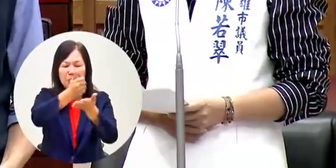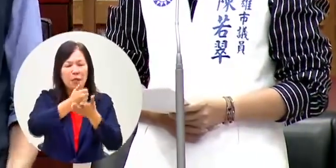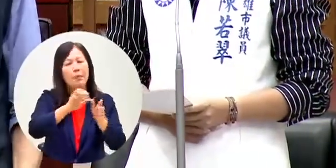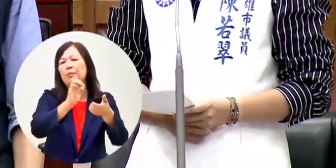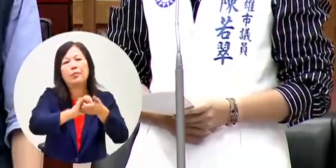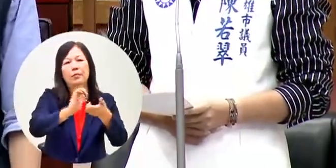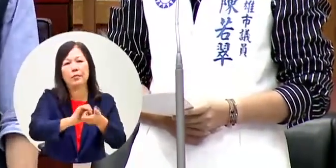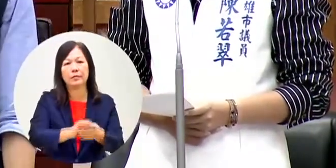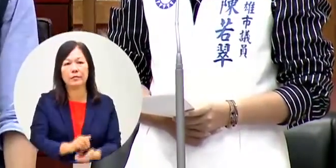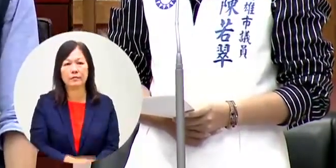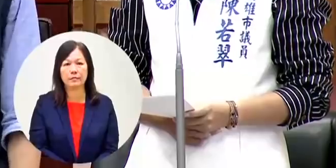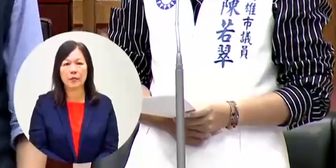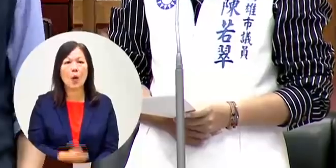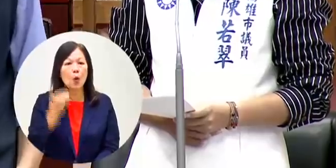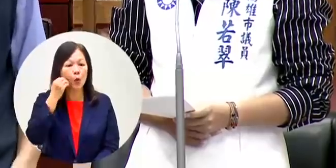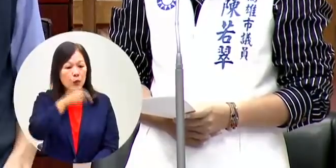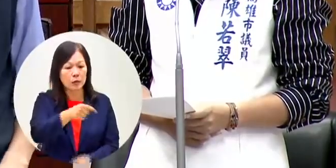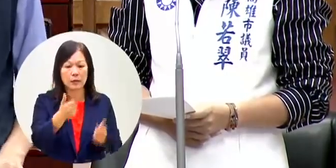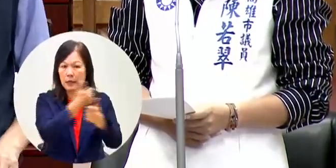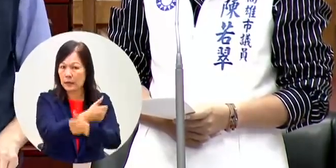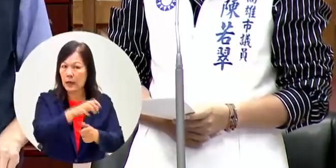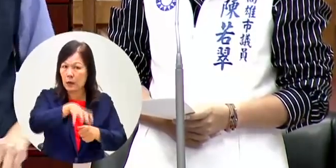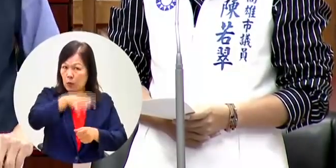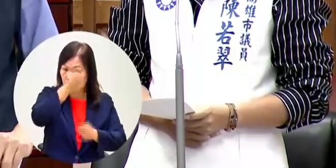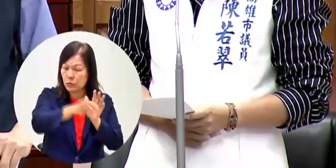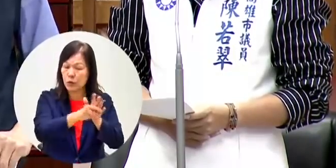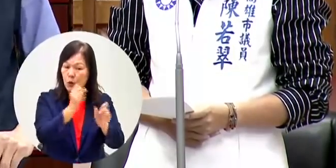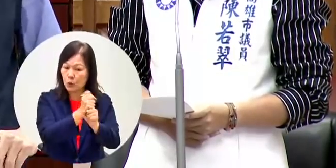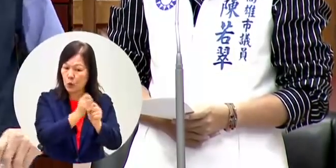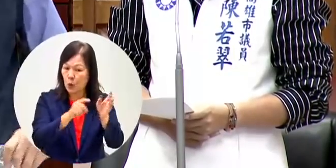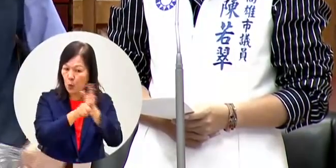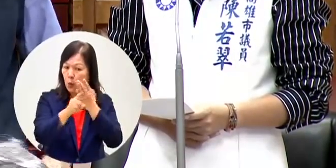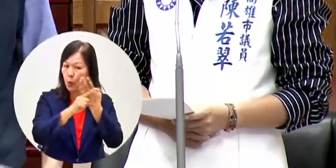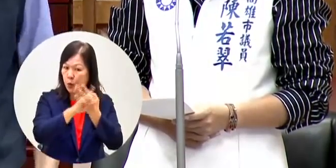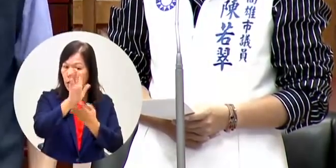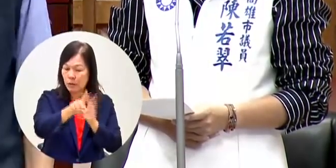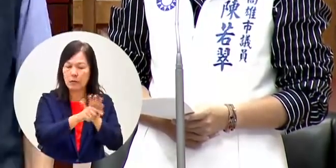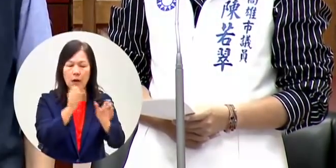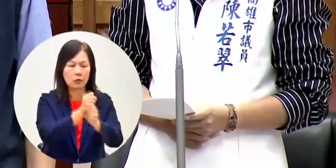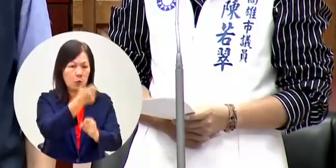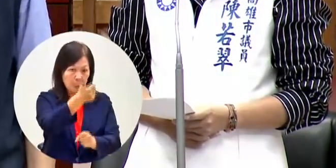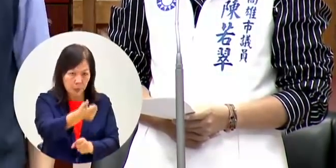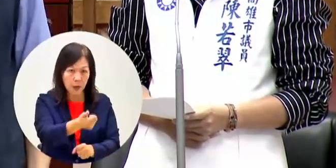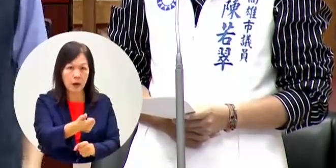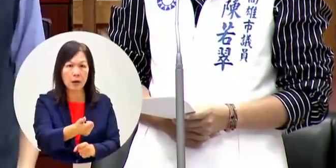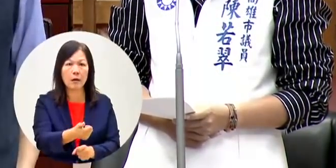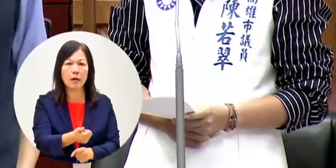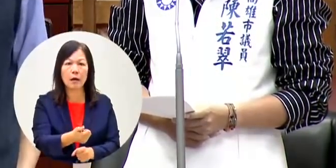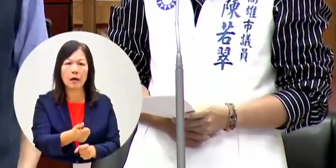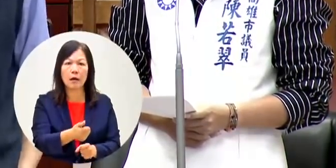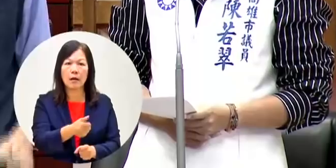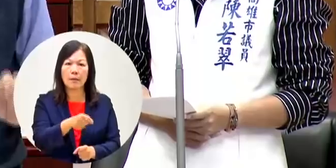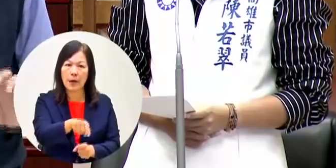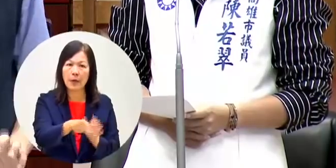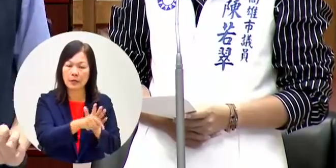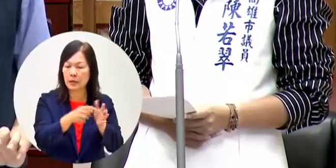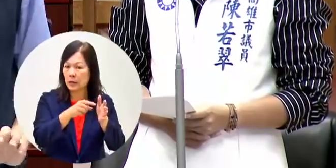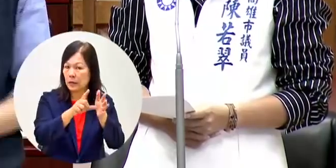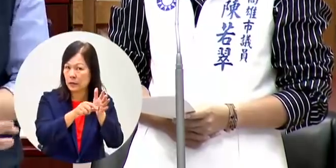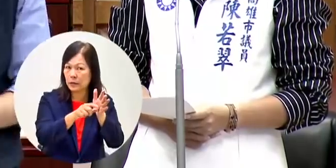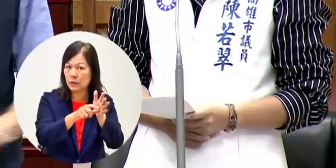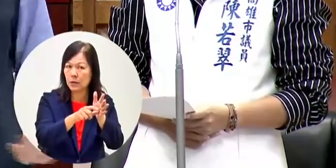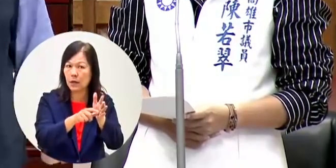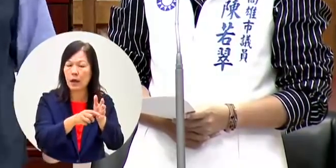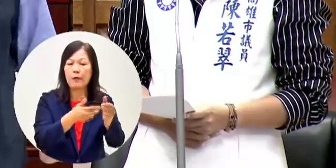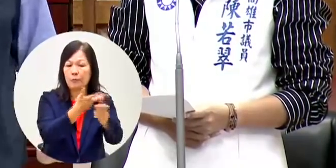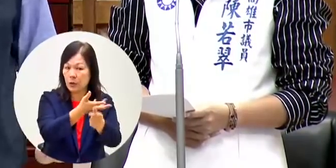长本身做得这么专业又这么棒，我们为什么不把这么一个机会一样提供给他？所以刚开始设计